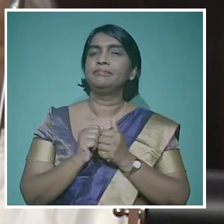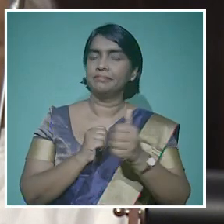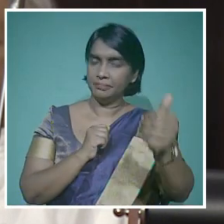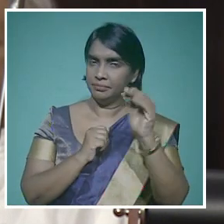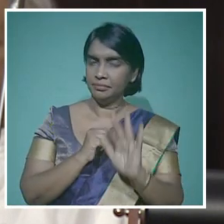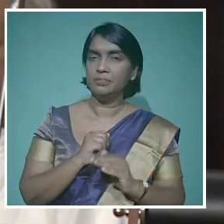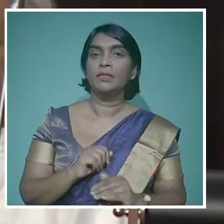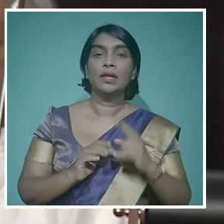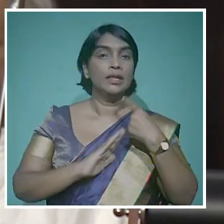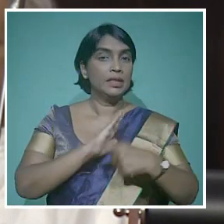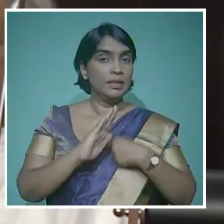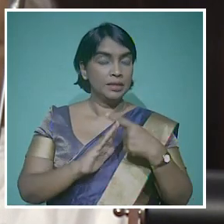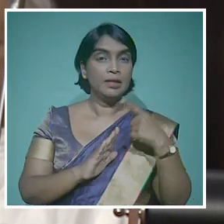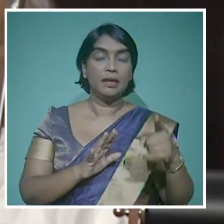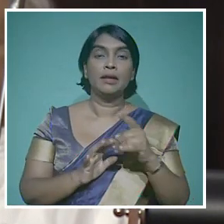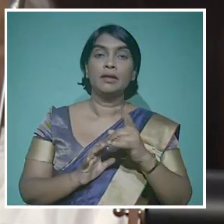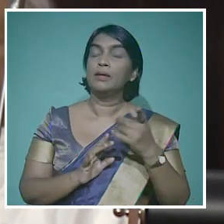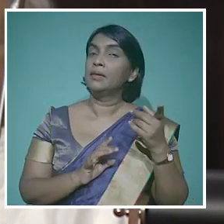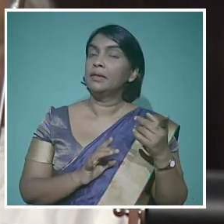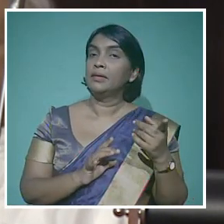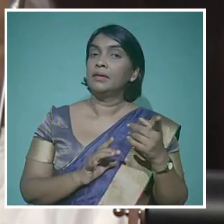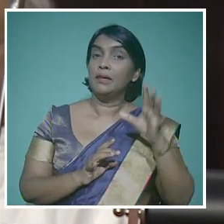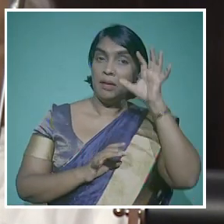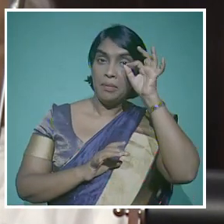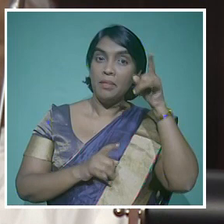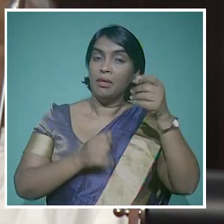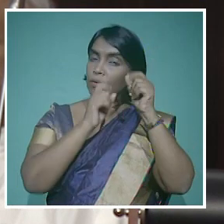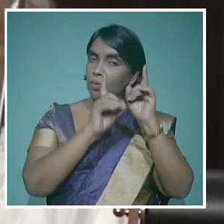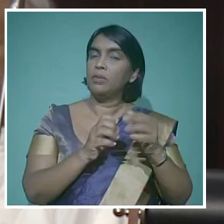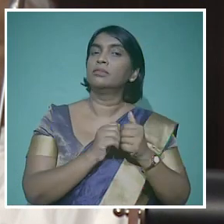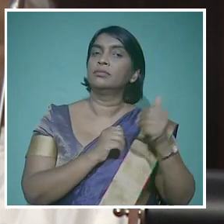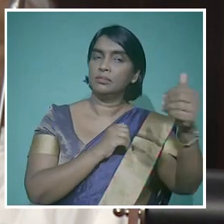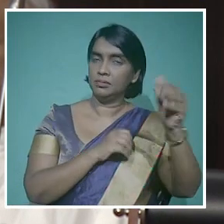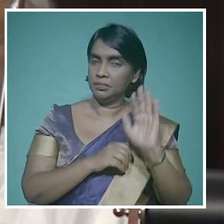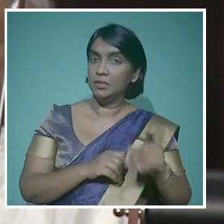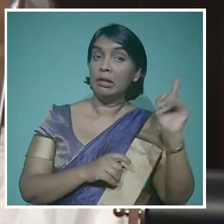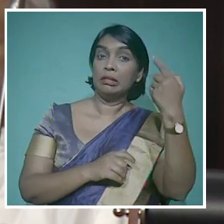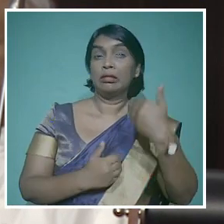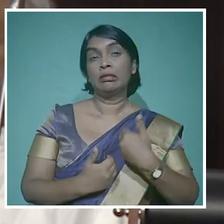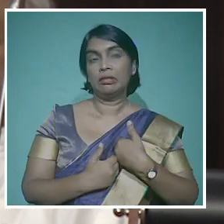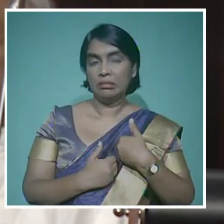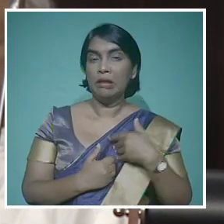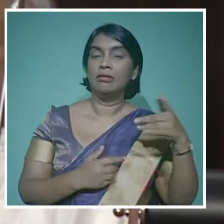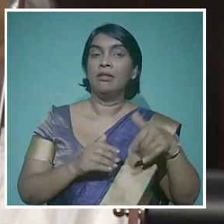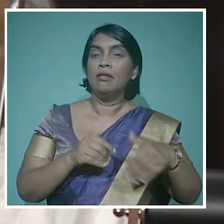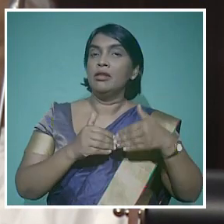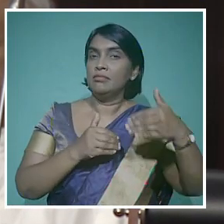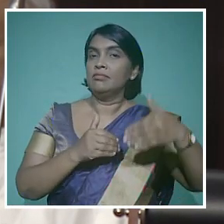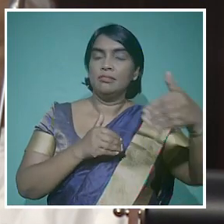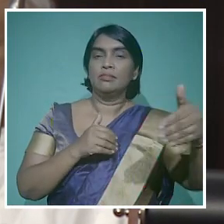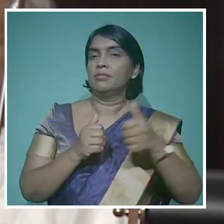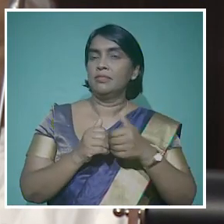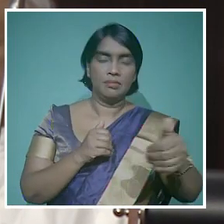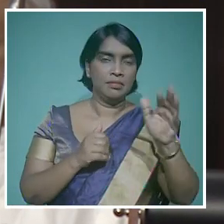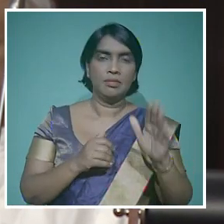කළෙමි. ශ්‍රී ලංකාවේ බණ්ඩාරනායක ජනප්‍රිය මාවතේ අනුගමනය කළේය. මේ ජනප්‍රිය මාවතේ තව දුරටත් ඉදිරියට